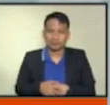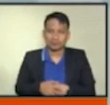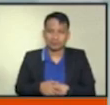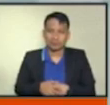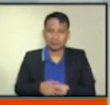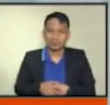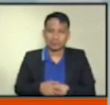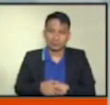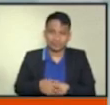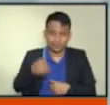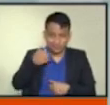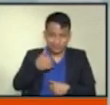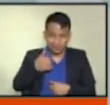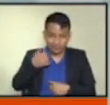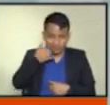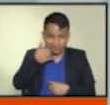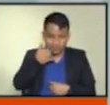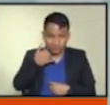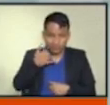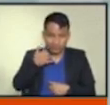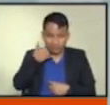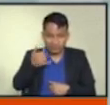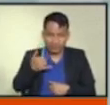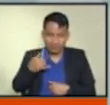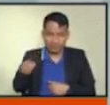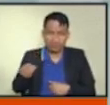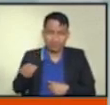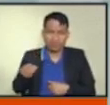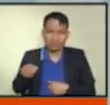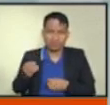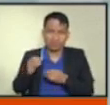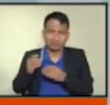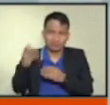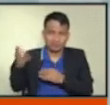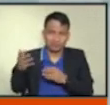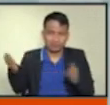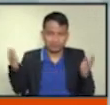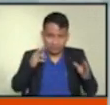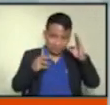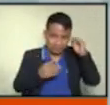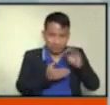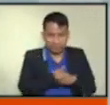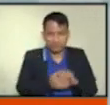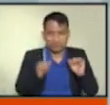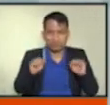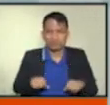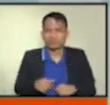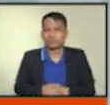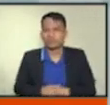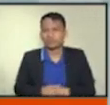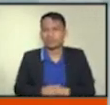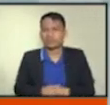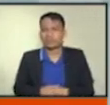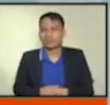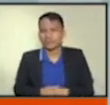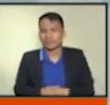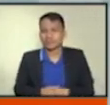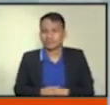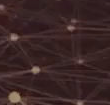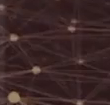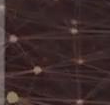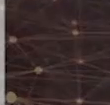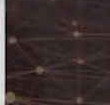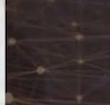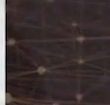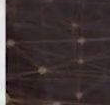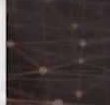tatawagin namin siya kung papayag siya pumunta rito. Susunduin namin kay ma'am ha, para pag-usapin kayo namin ni Mr. Rosendo. Opo, opo. Para maayos to. Okay, sige